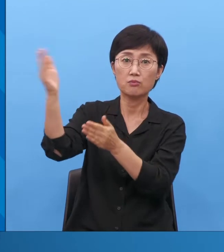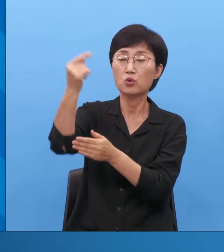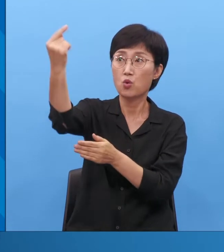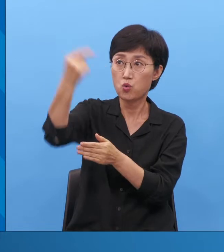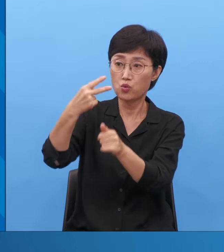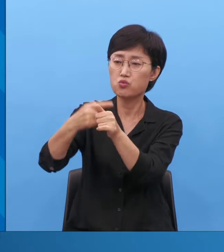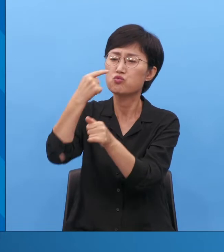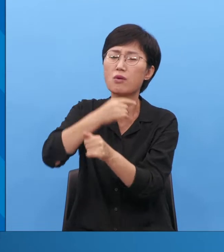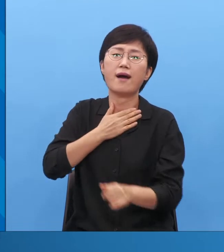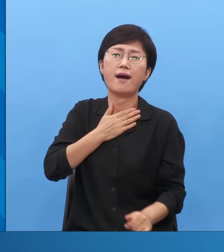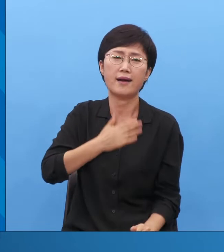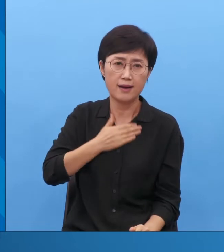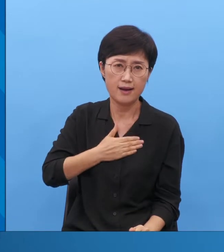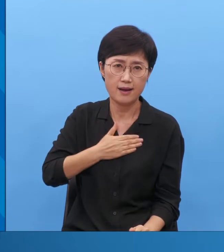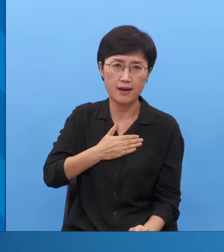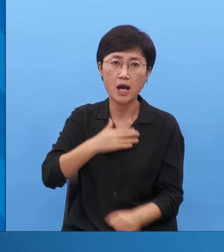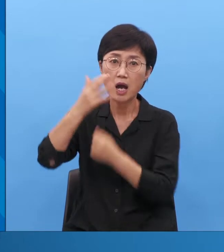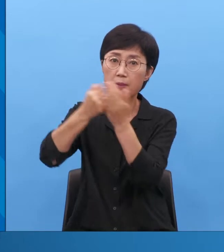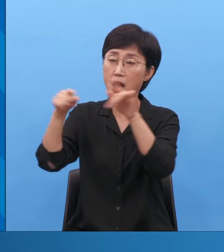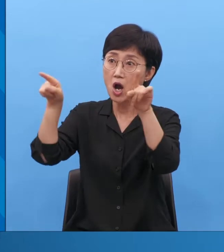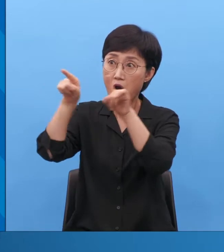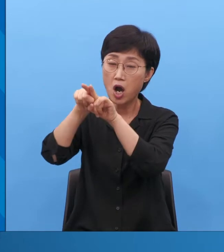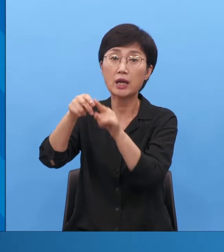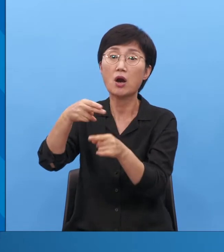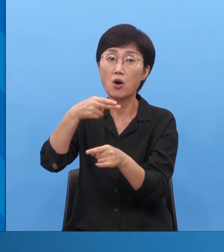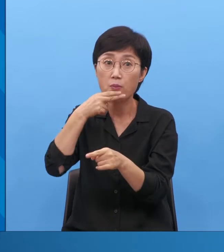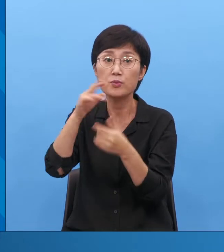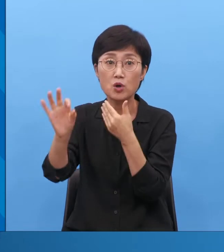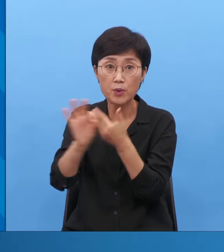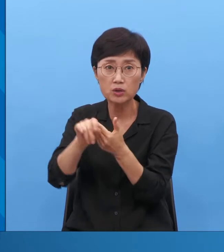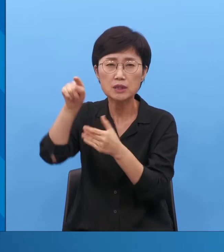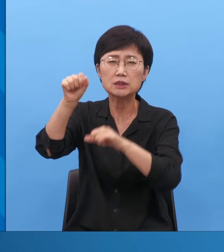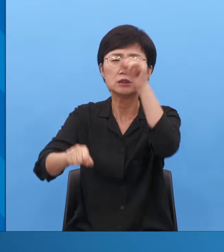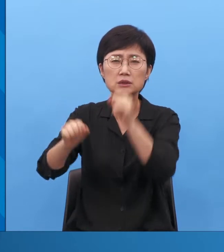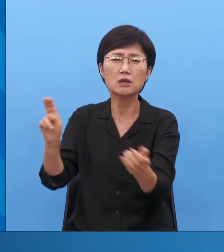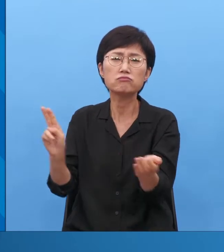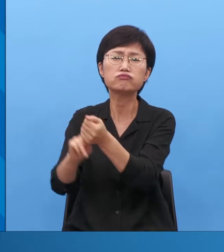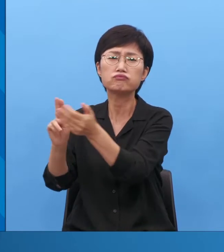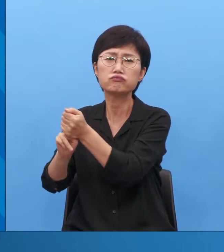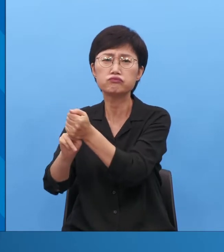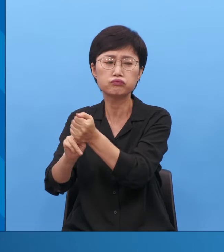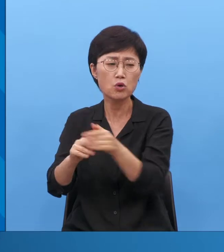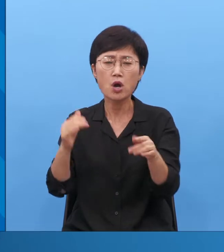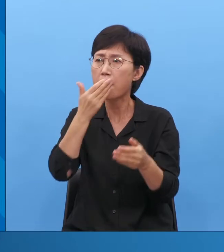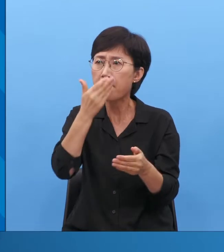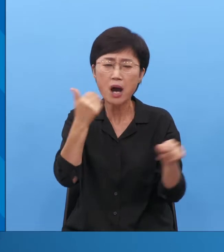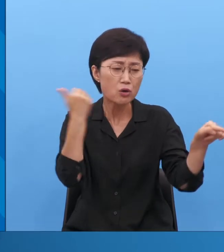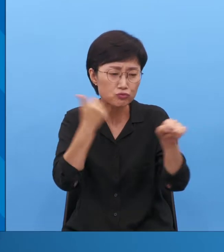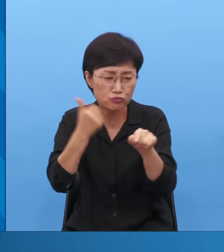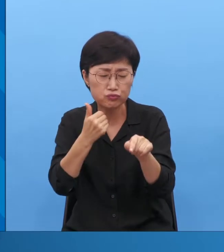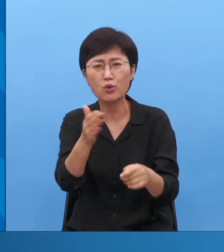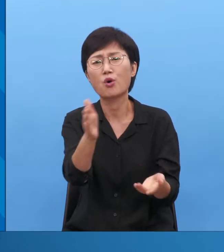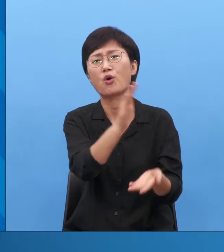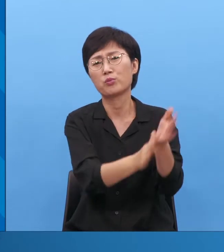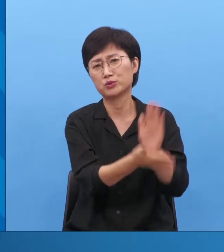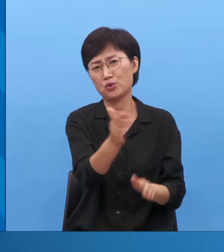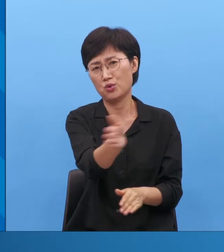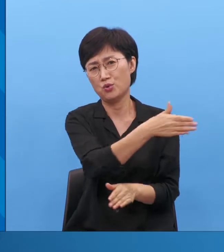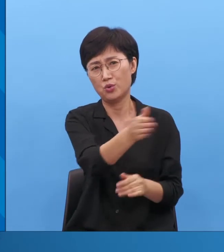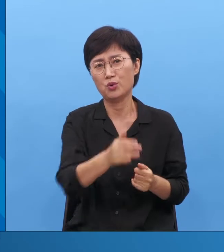오신 선생인 줄 아나이다. 하나님이 함께 하시지 아니하시면 당신이 행하시는 이 표적을 아무도 할